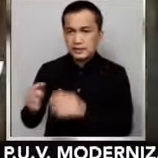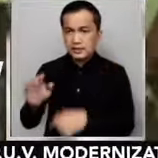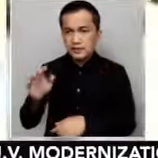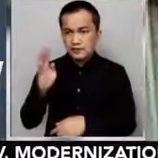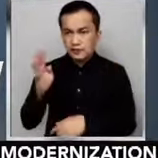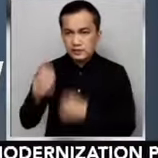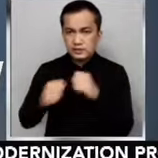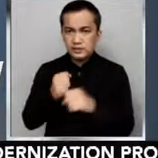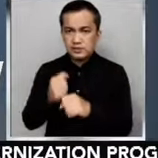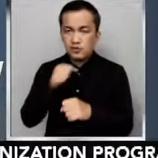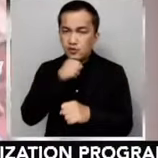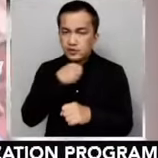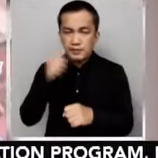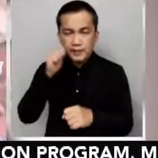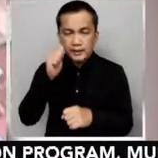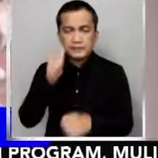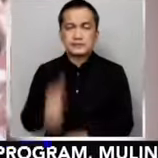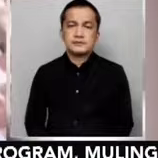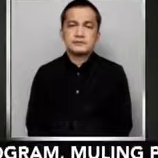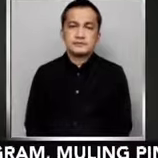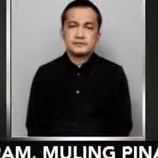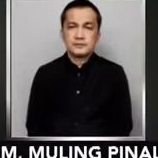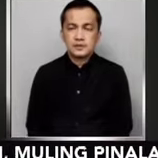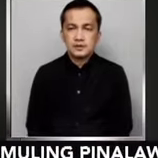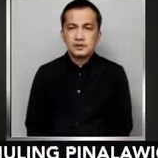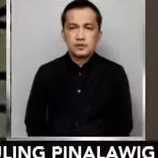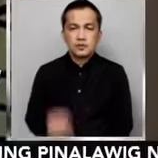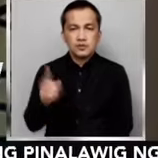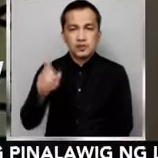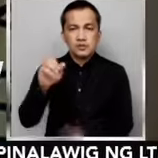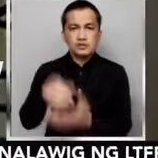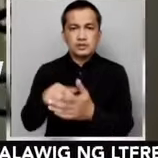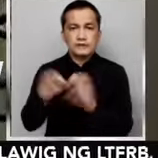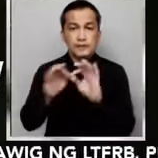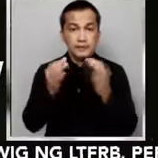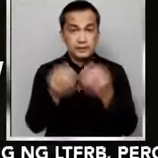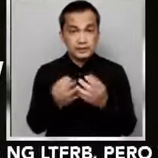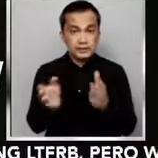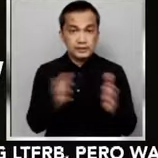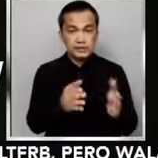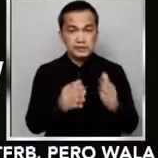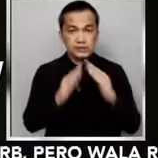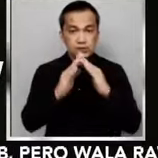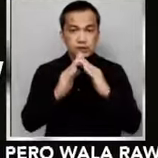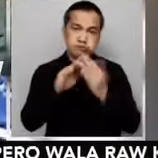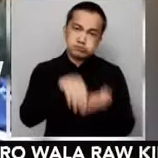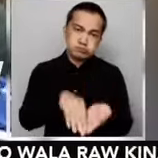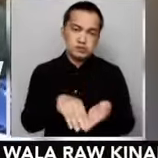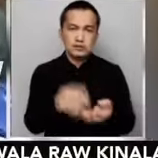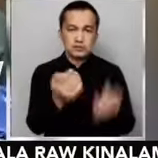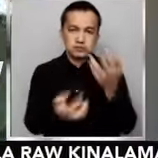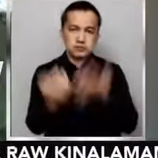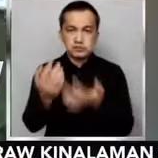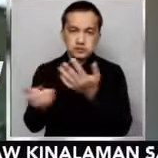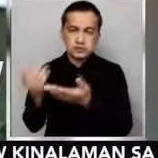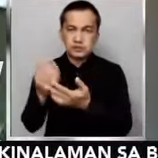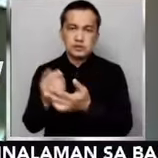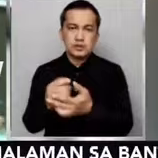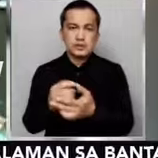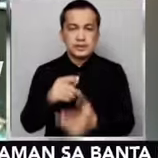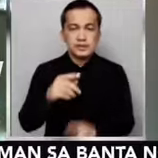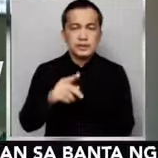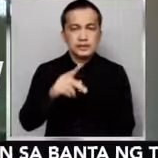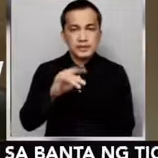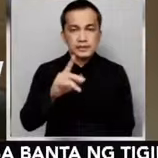babae halos is libong pamilya naman ang nawalan ng matitirhan dahil sa sunog sa pippi Boulevard sa